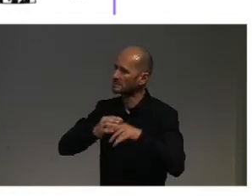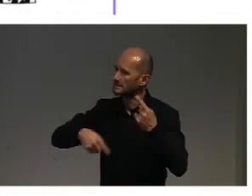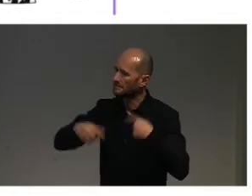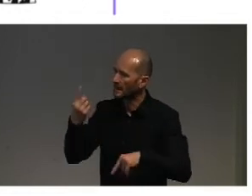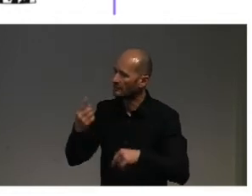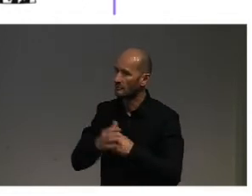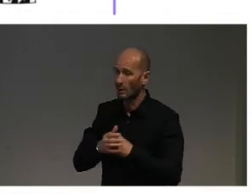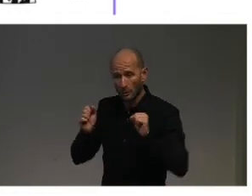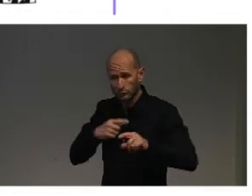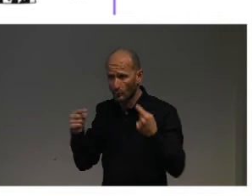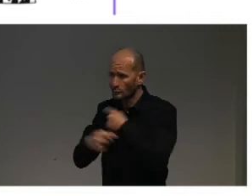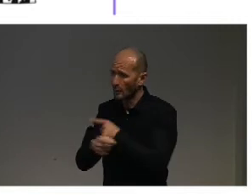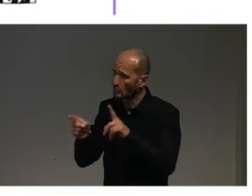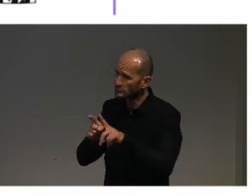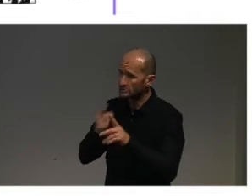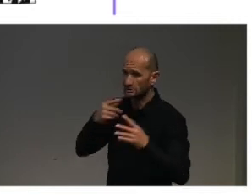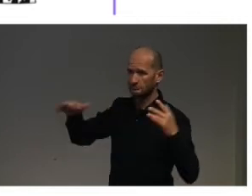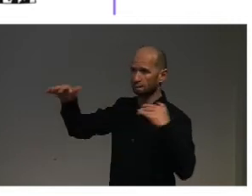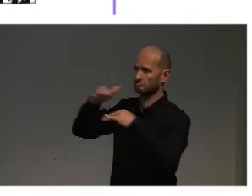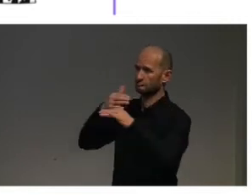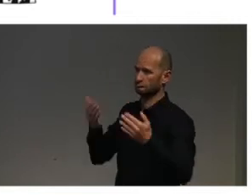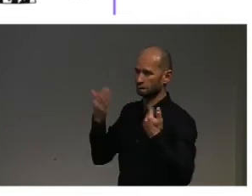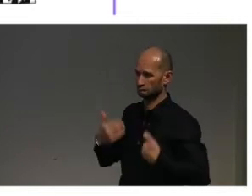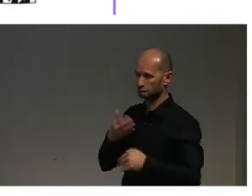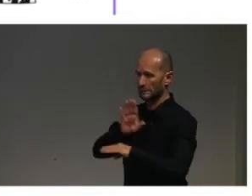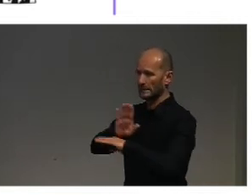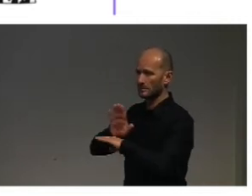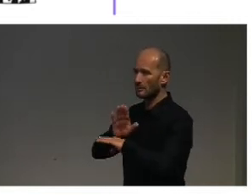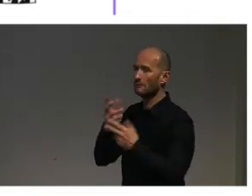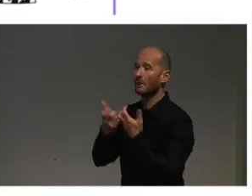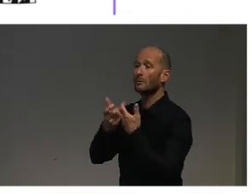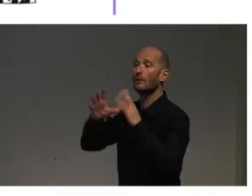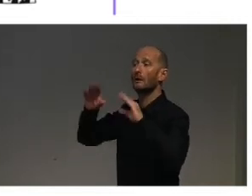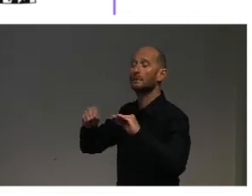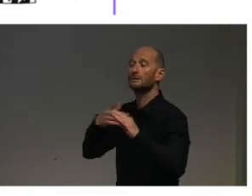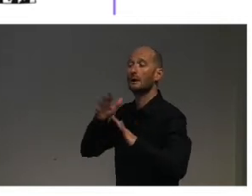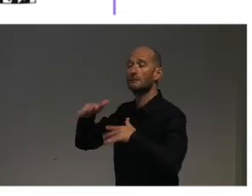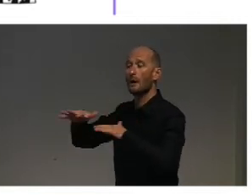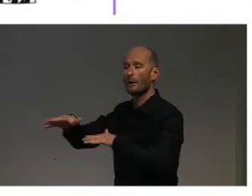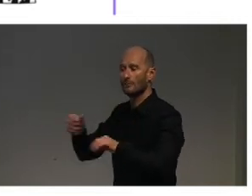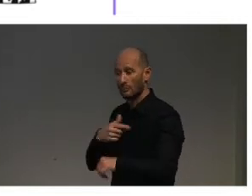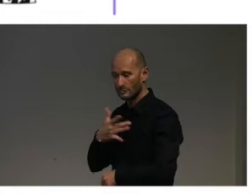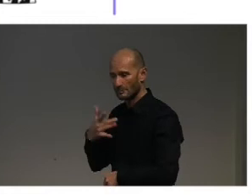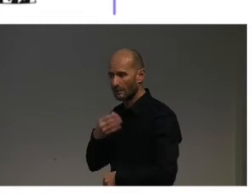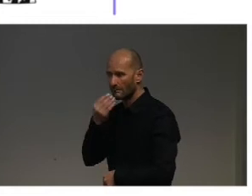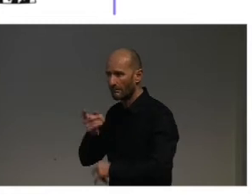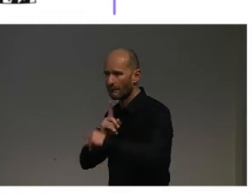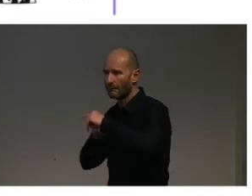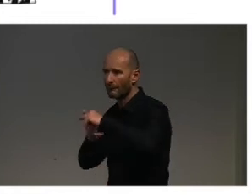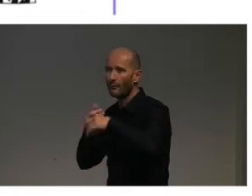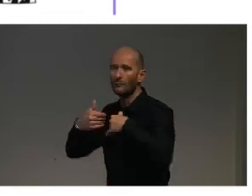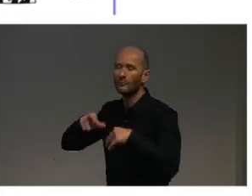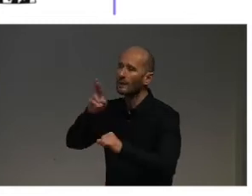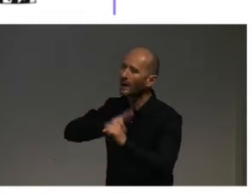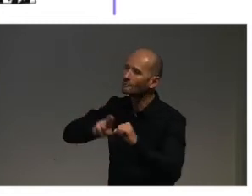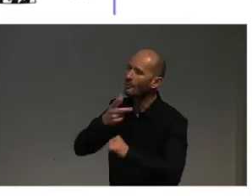au bien-être. Il y a aussi des effets bénéfiques de l'exposome, entre guillemets, c'est-à-dire le fait d'habiter par exemple au bord de la mer ou dans une région très agréable,